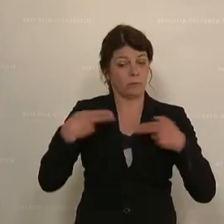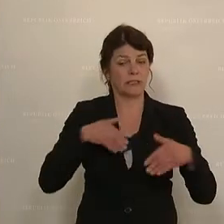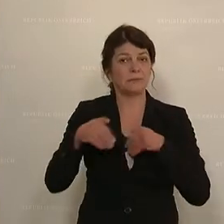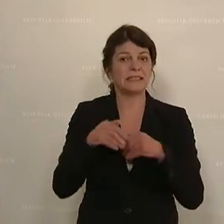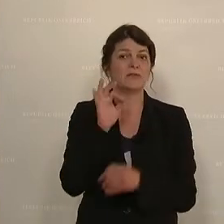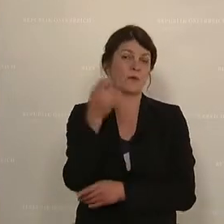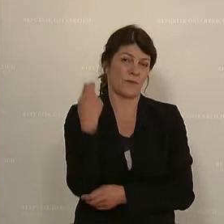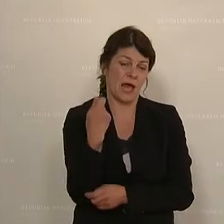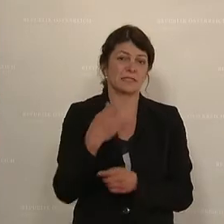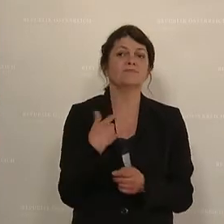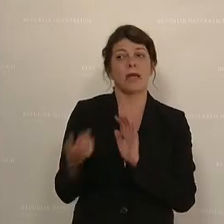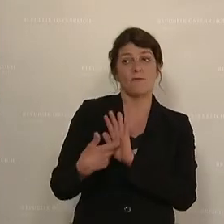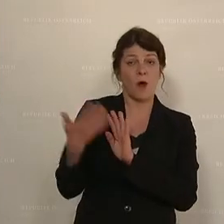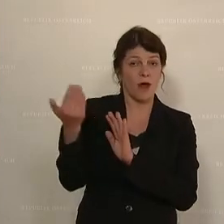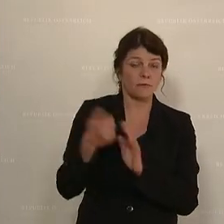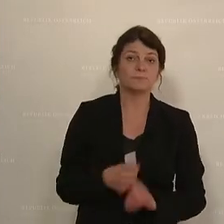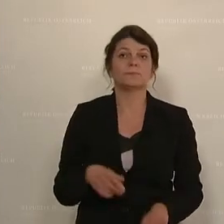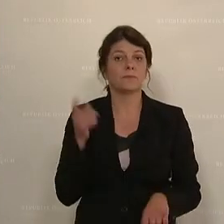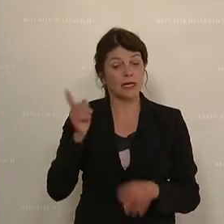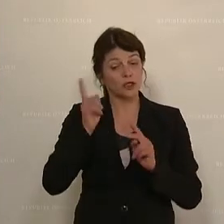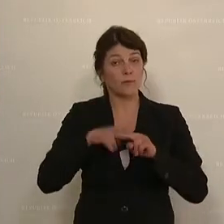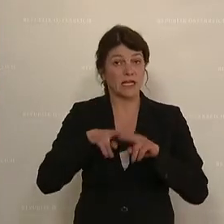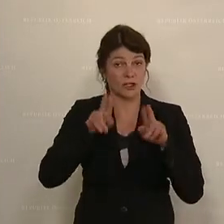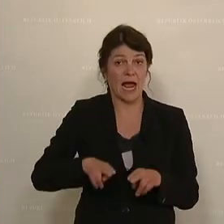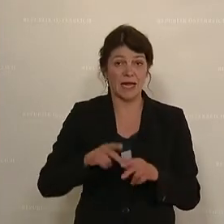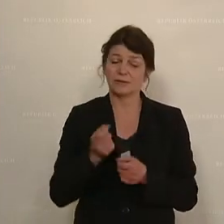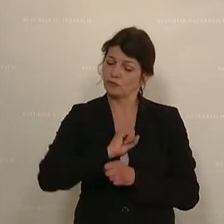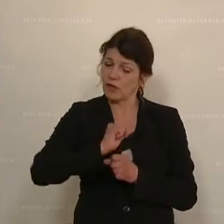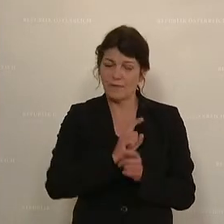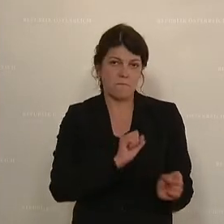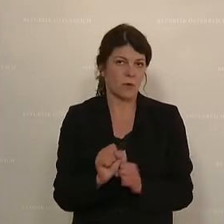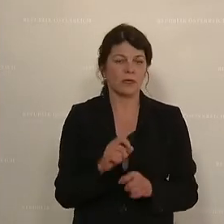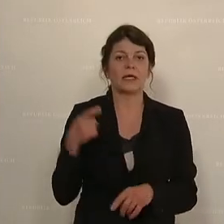Bundesminister für Finanzen, wird aufgefordert, dem Nationalrat umgehend eine